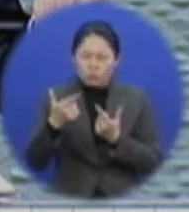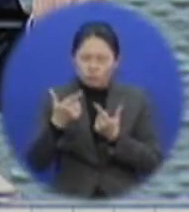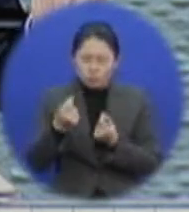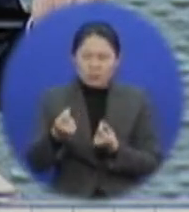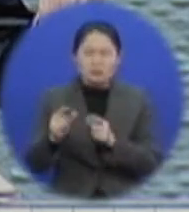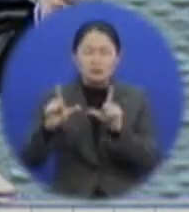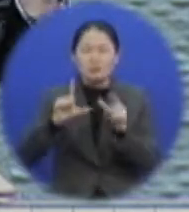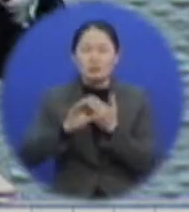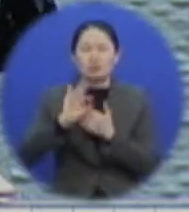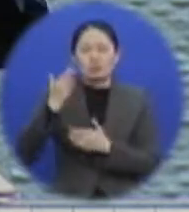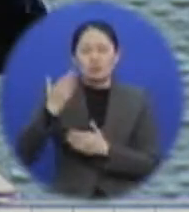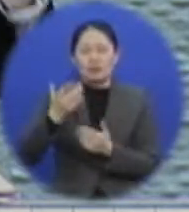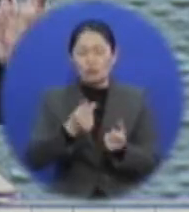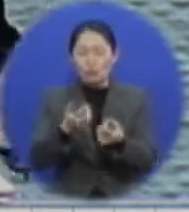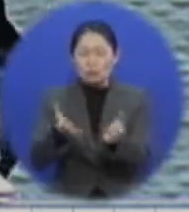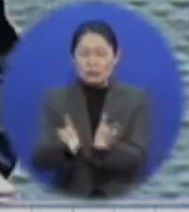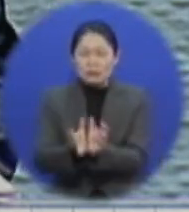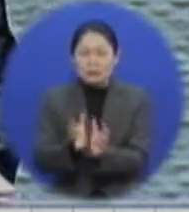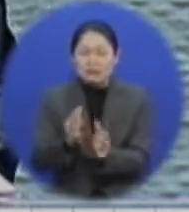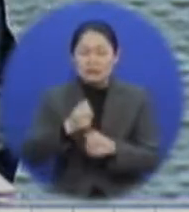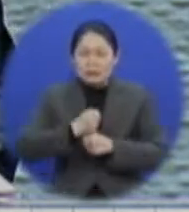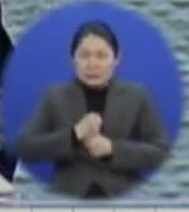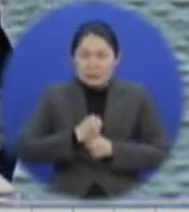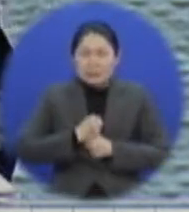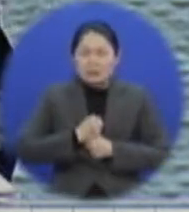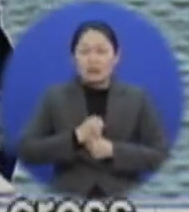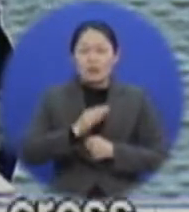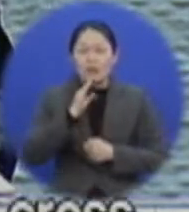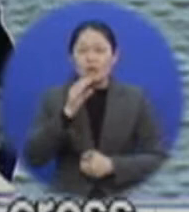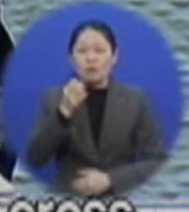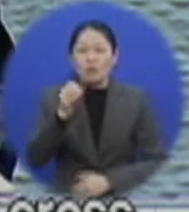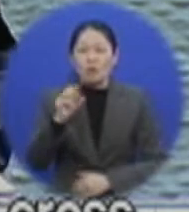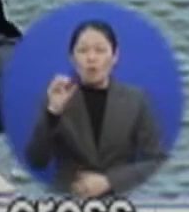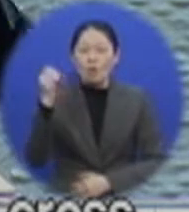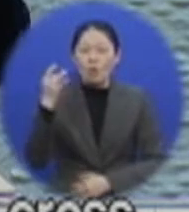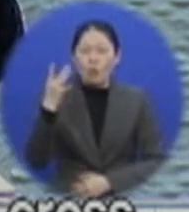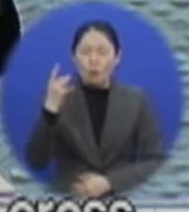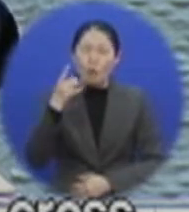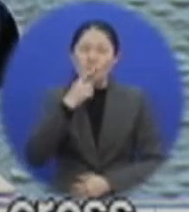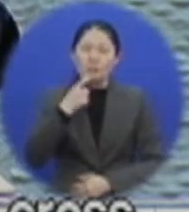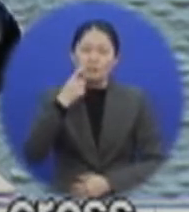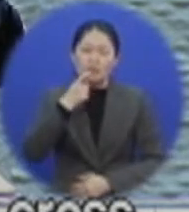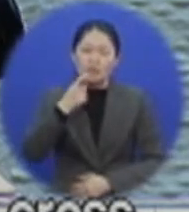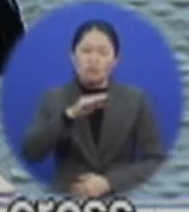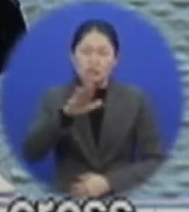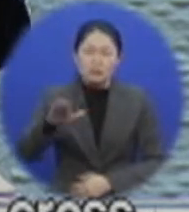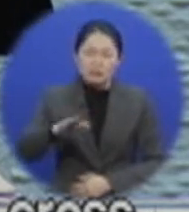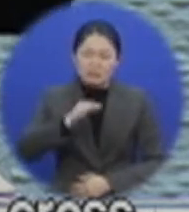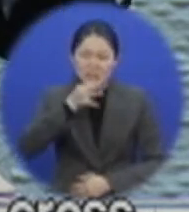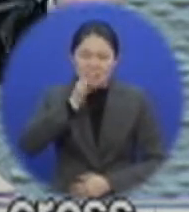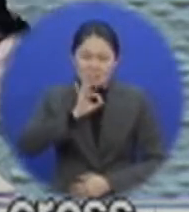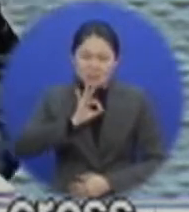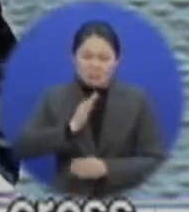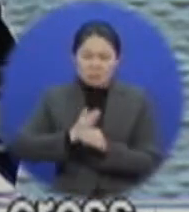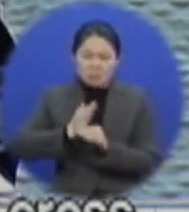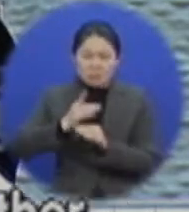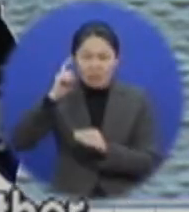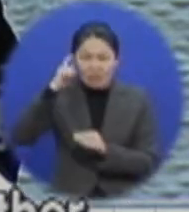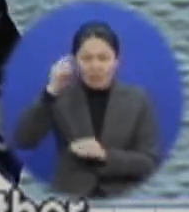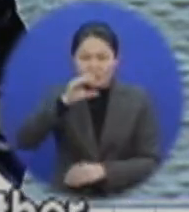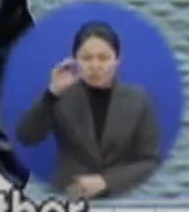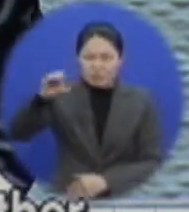됩니다 공동체를 지키는 원리 에요 우리가 절대로 이기적인 계산 십자가에 정말 못